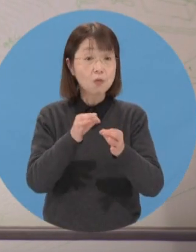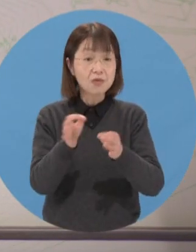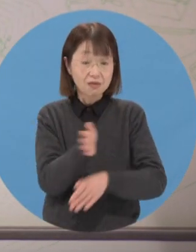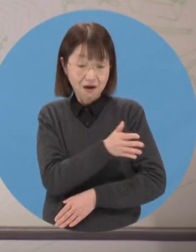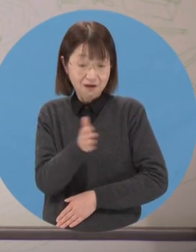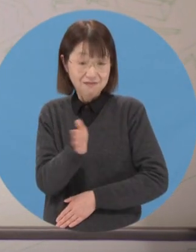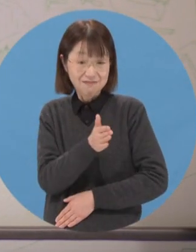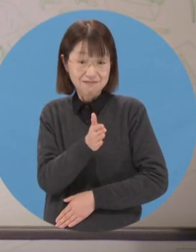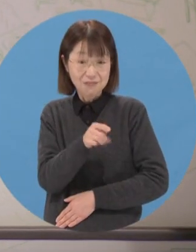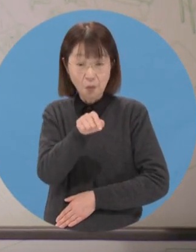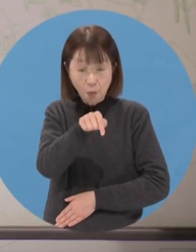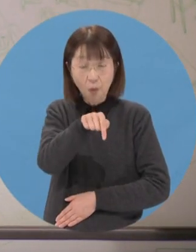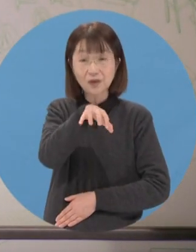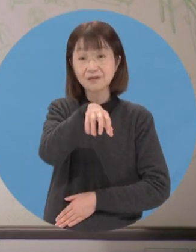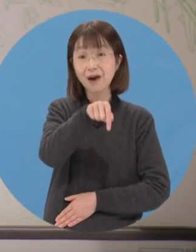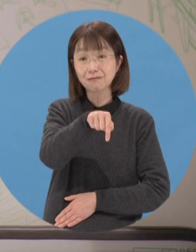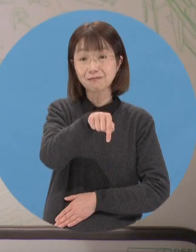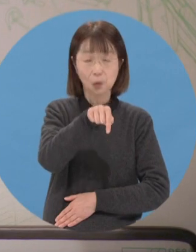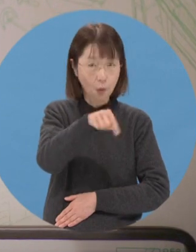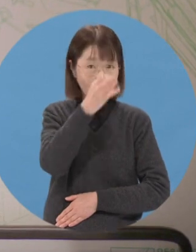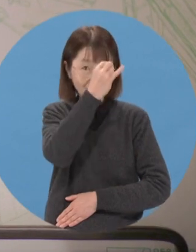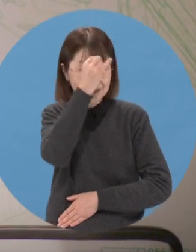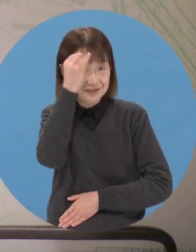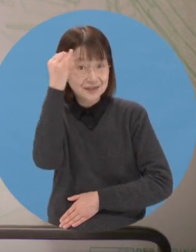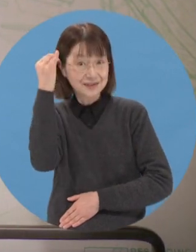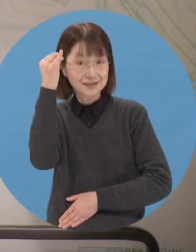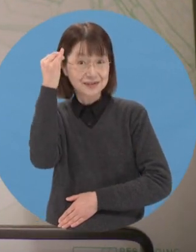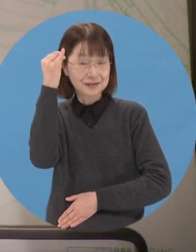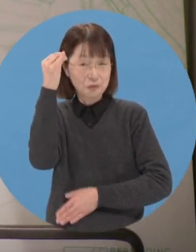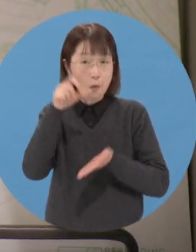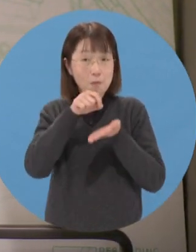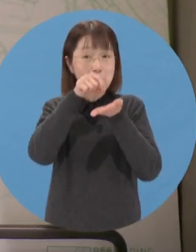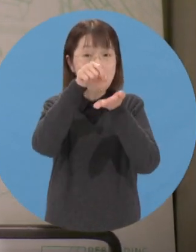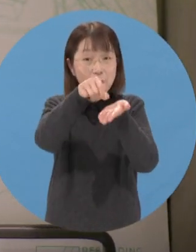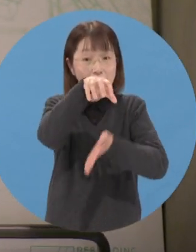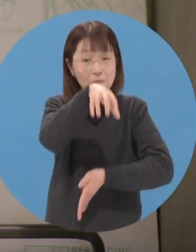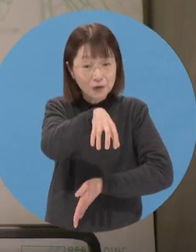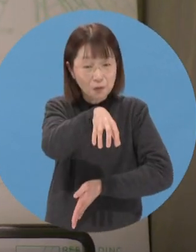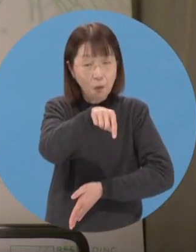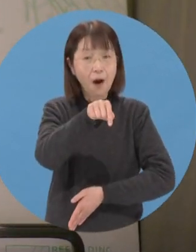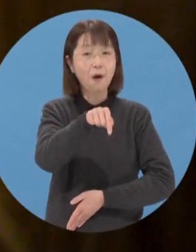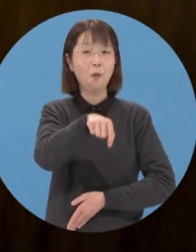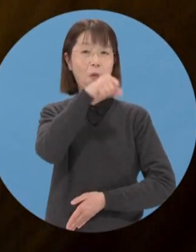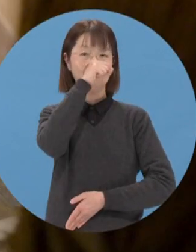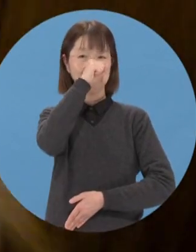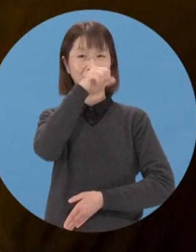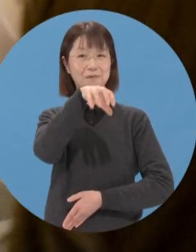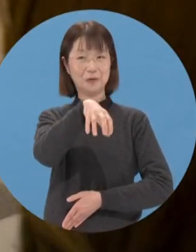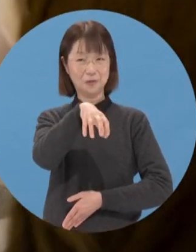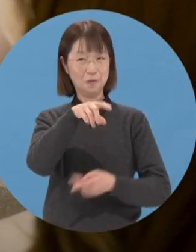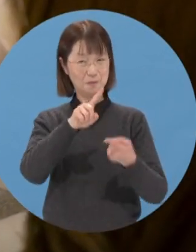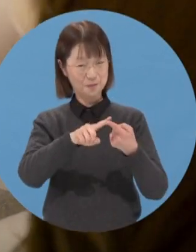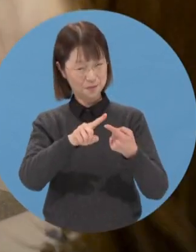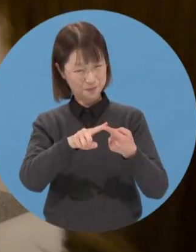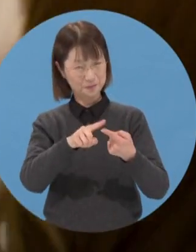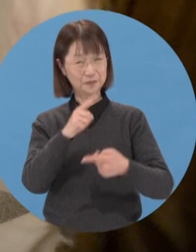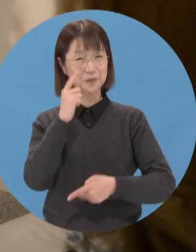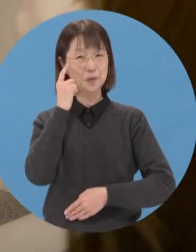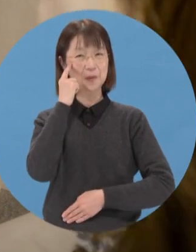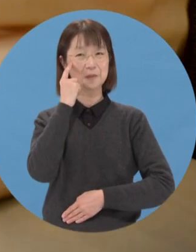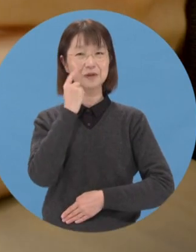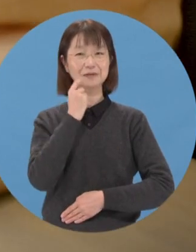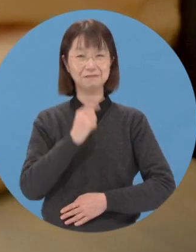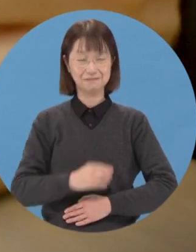の本屋さんが地の発信拠点になるんだったら、この場所がちょうどふさわしいんじゃないかなとは思うんです